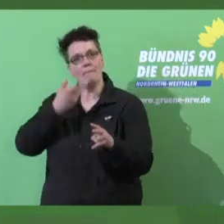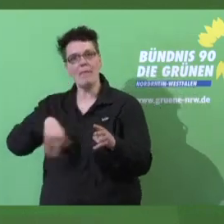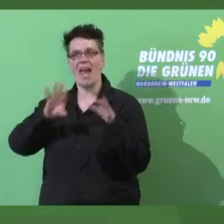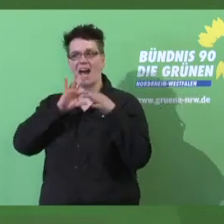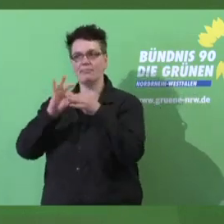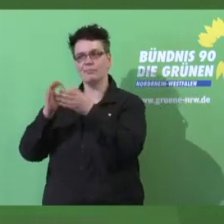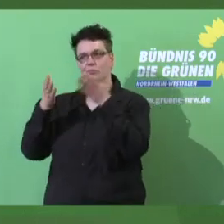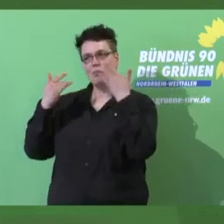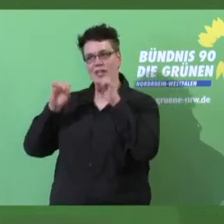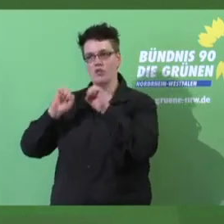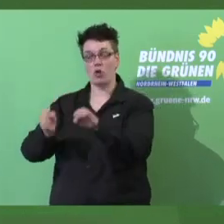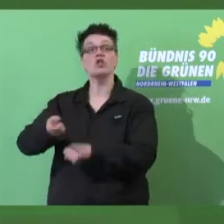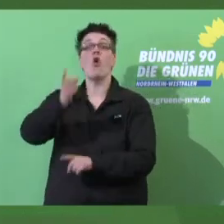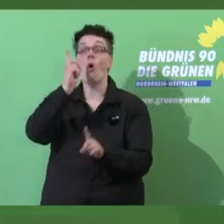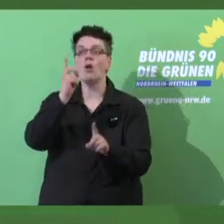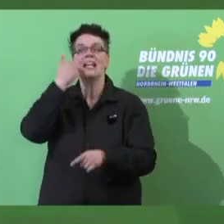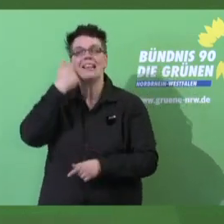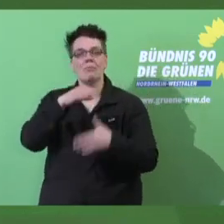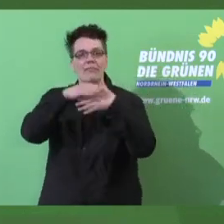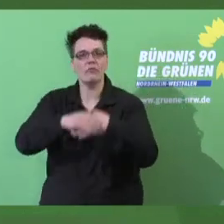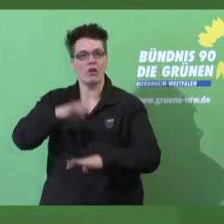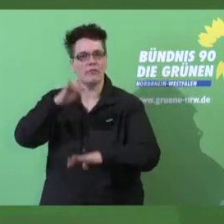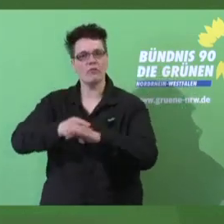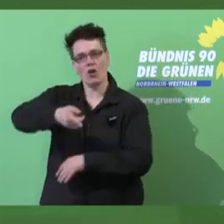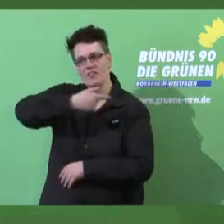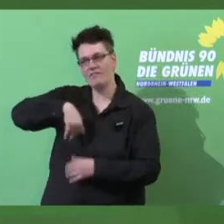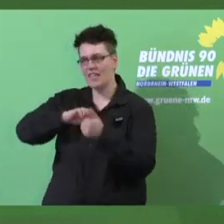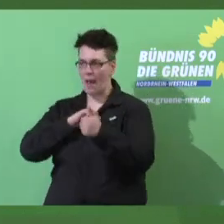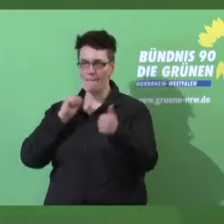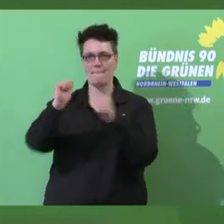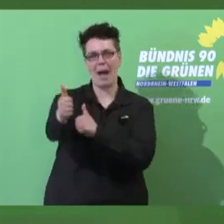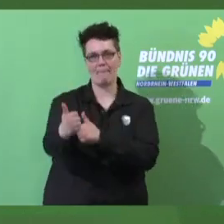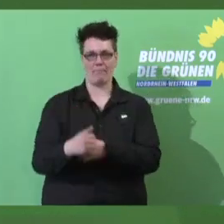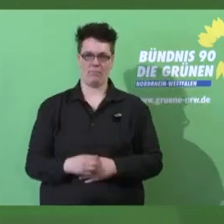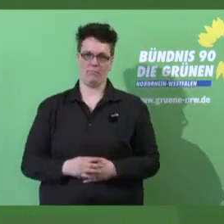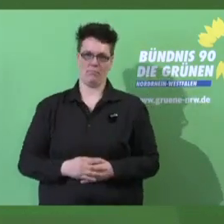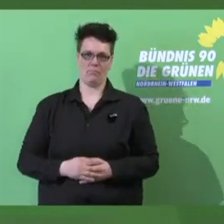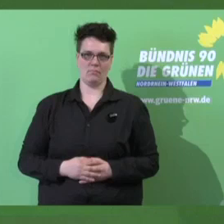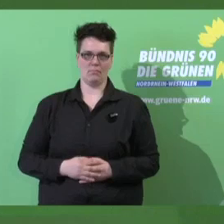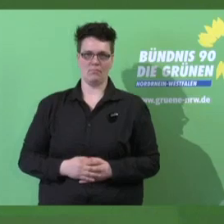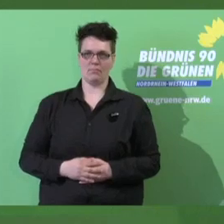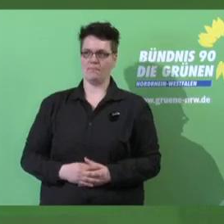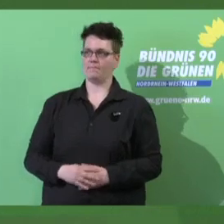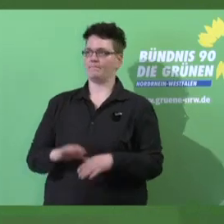die Vorreiter lange, lange bevor andere auf dieses Thema gekommen sind.